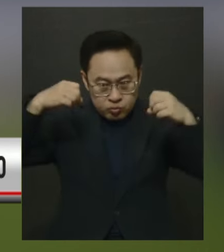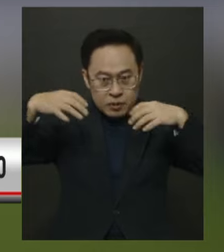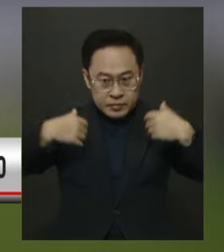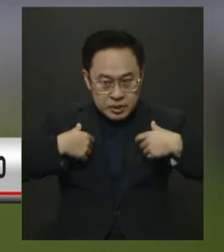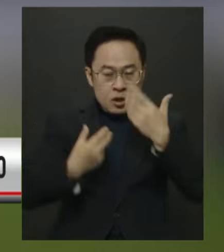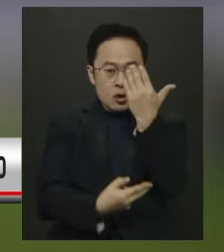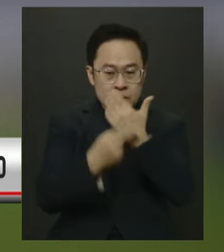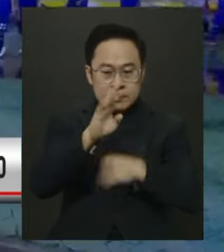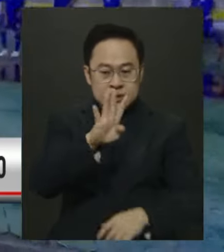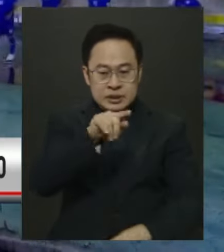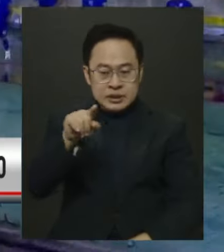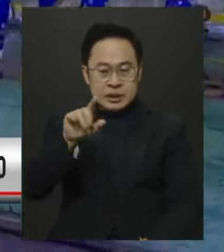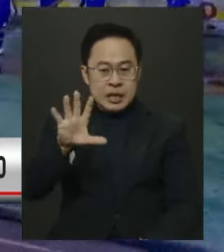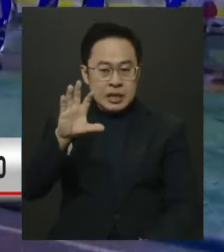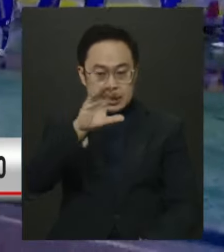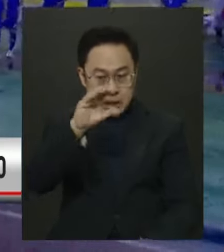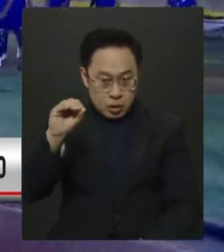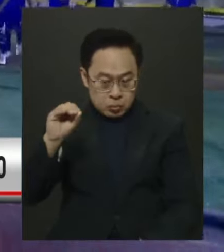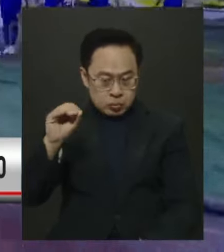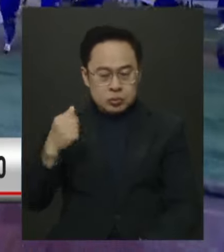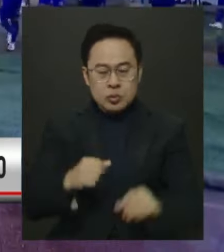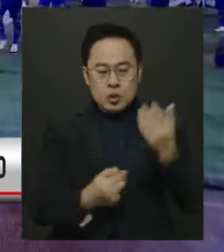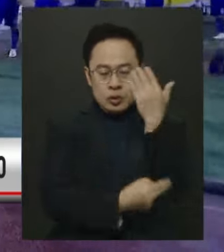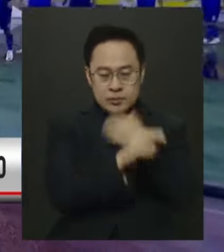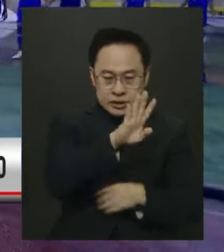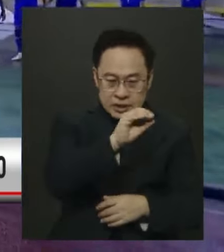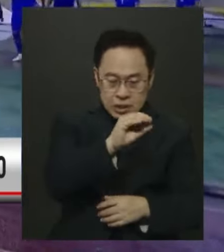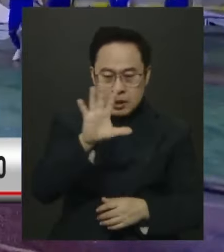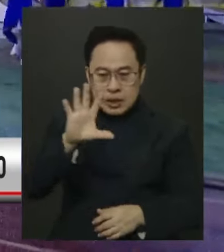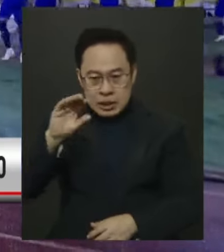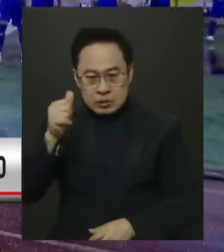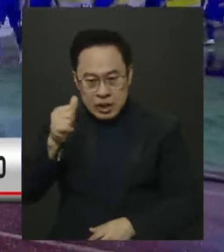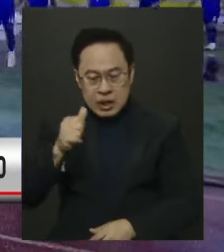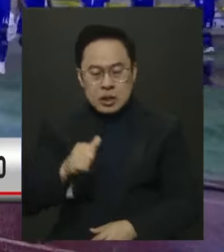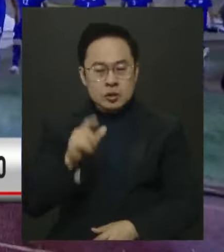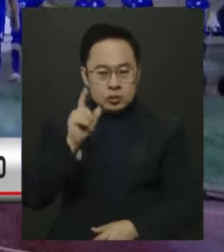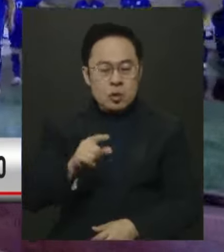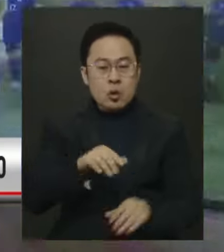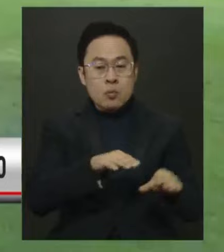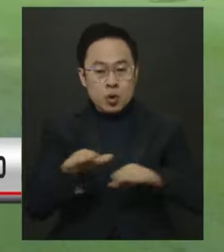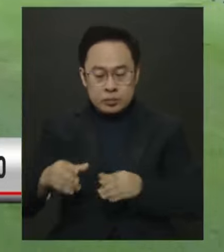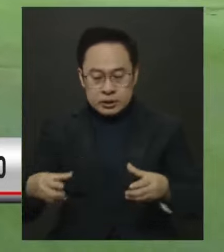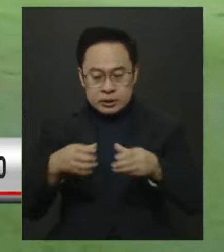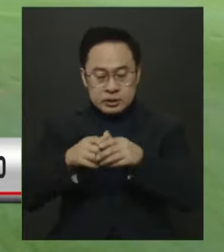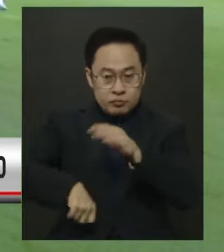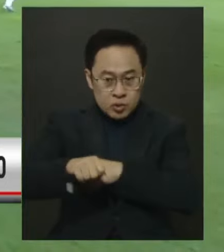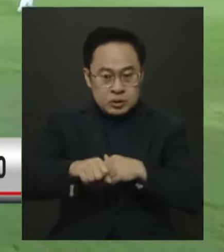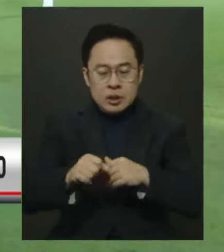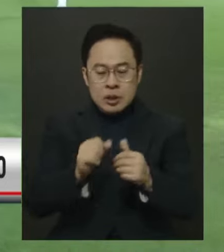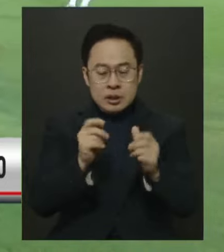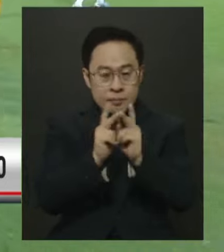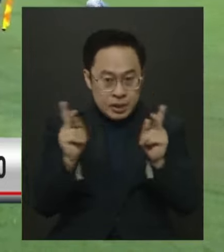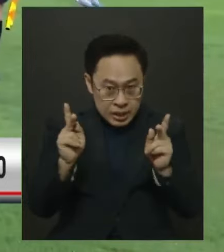4-5 ดาวและเพียงพอต่อการรองรับบุคลากรในส่วนต่างๆทั้งในเรื่องของทีมแข่งขันคณะผู้ตั